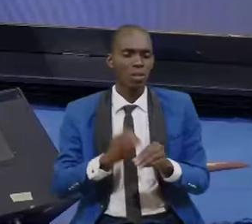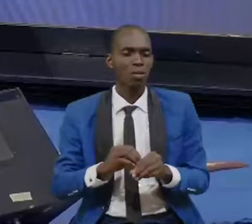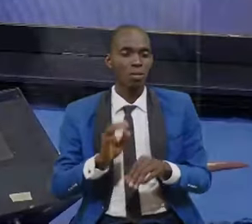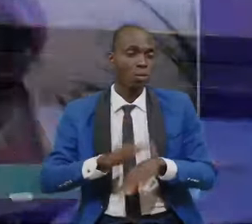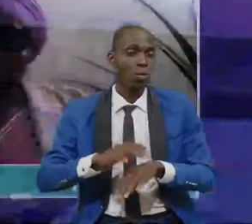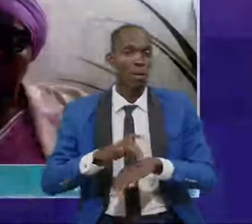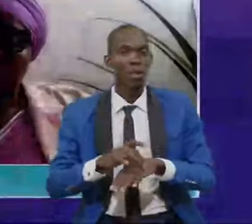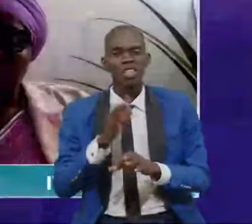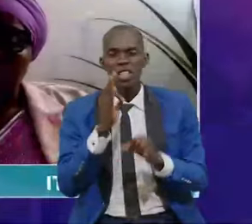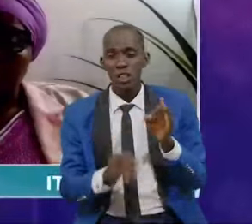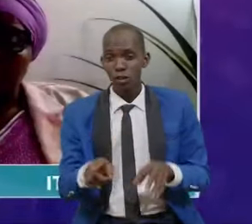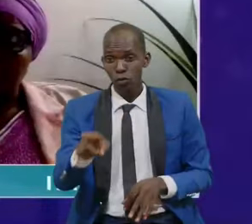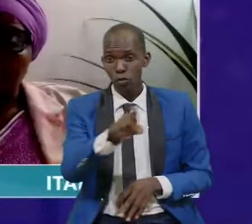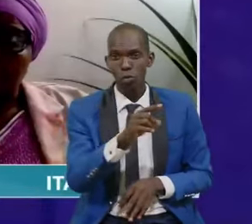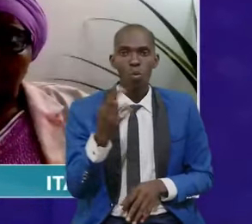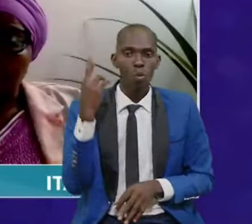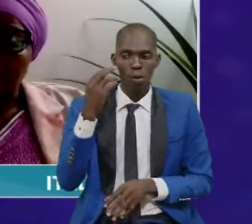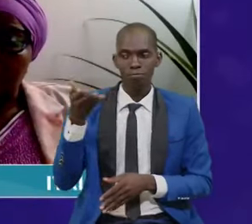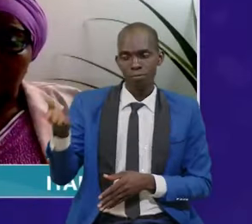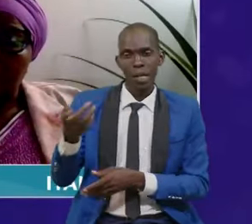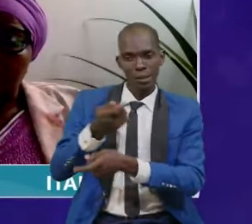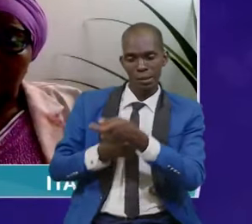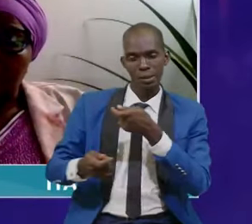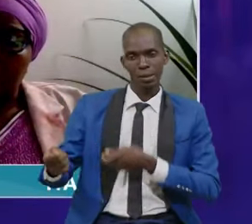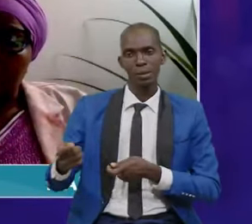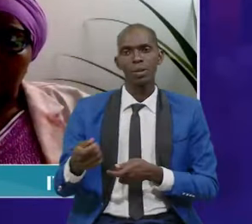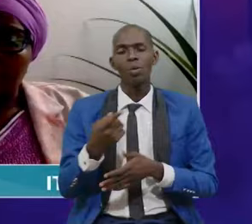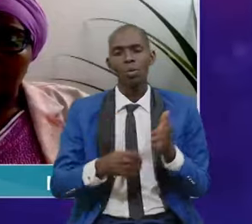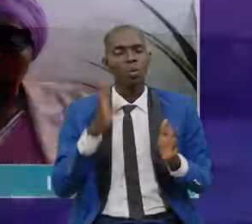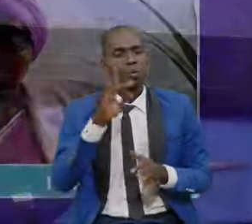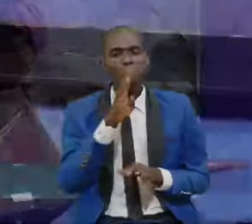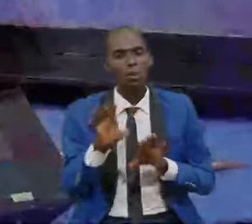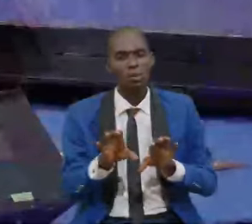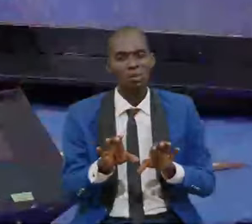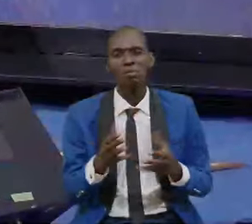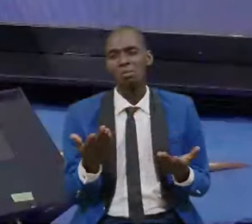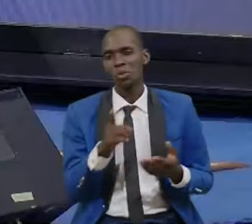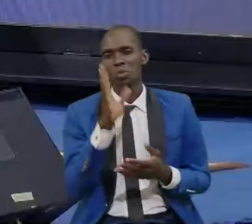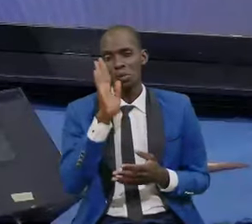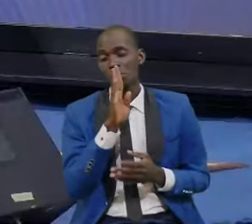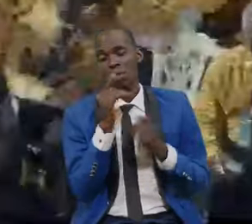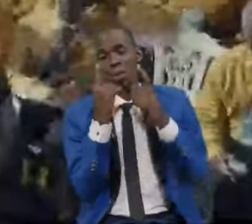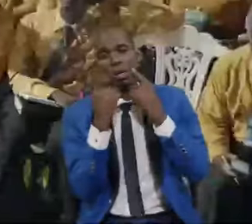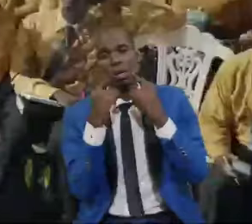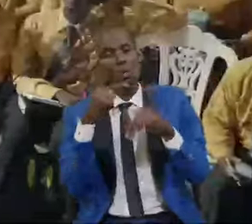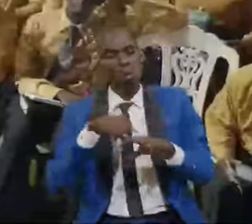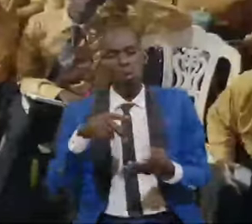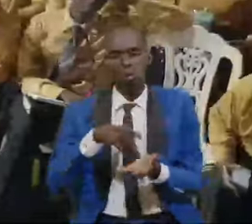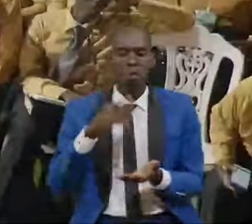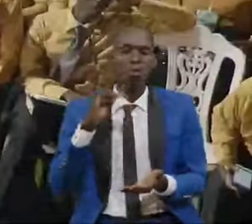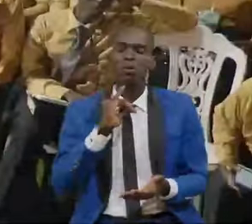là, qu'est-ce que tu allais faire? Peut-être tu seras en train de pleurer. Paul n'a pas pleuré. Toi, tu ne pleureras plus.